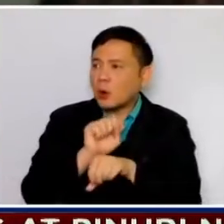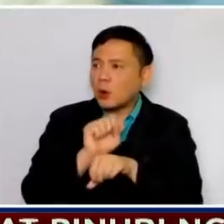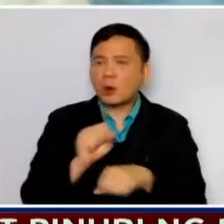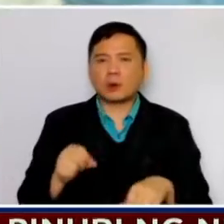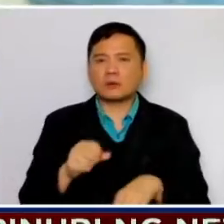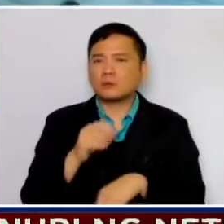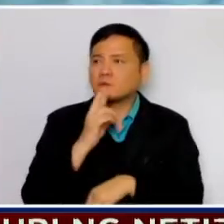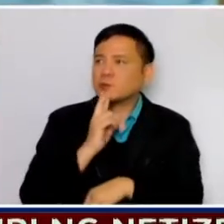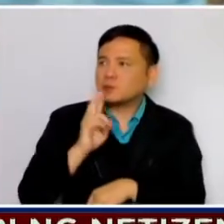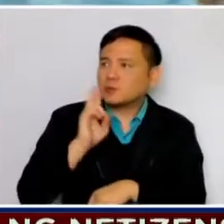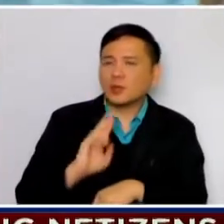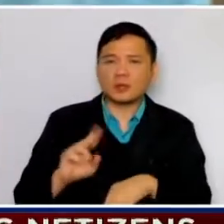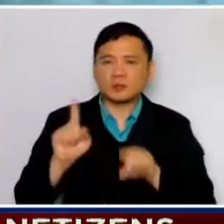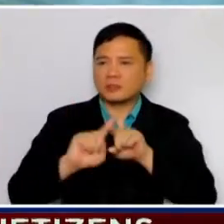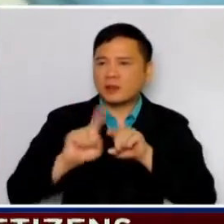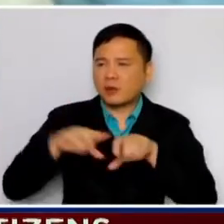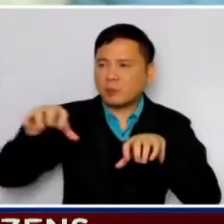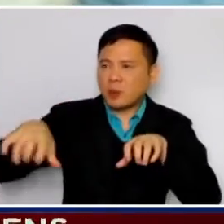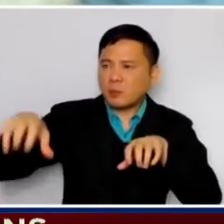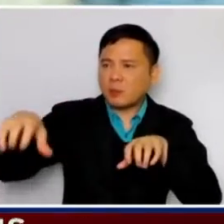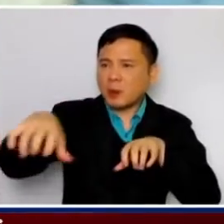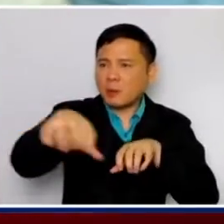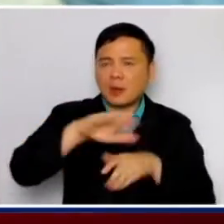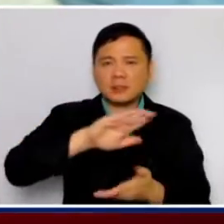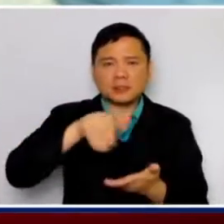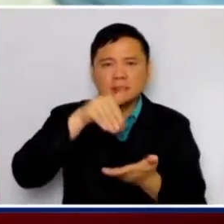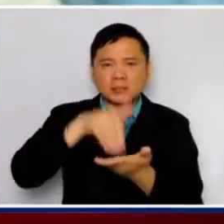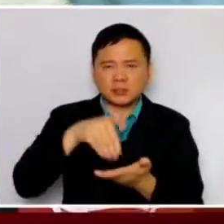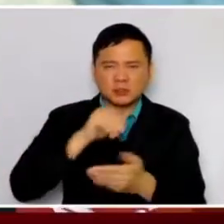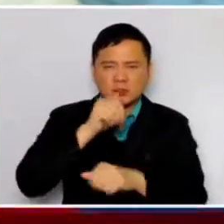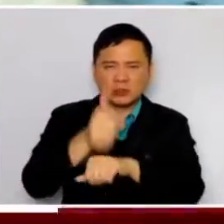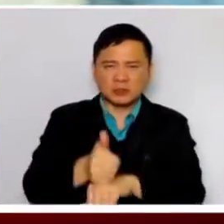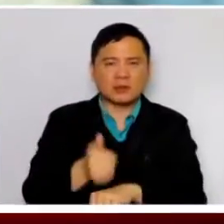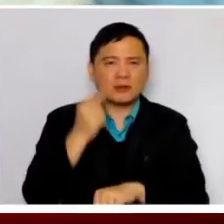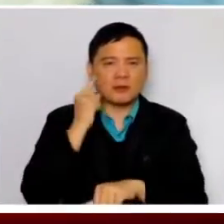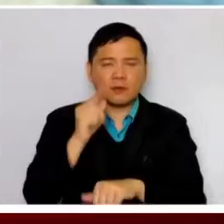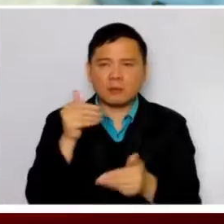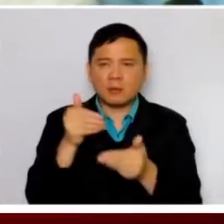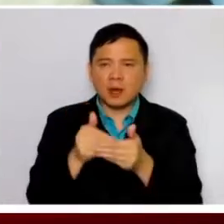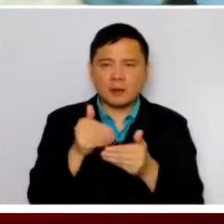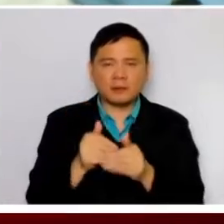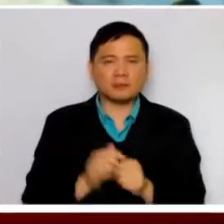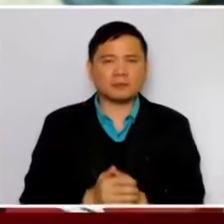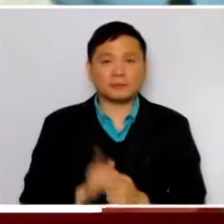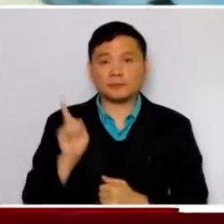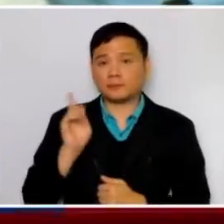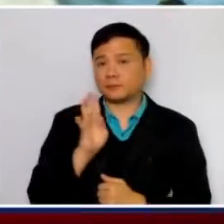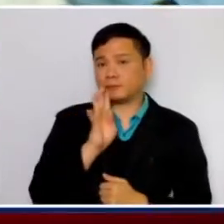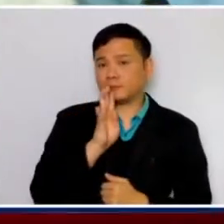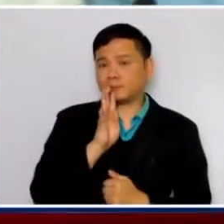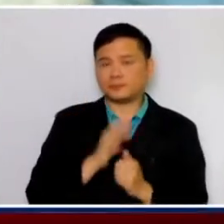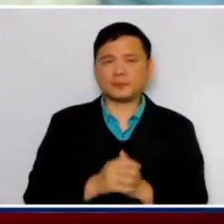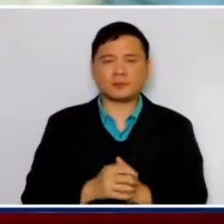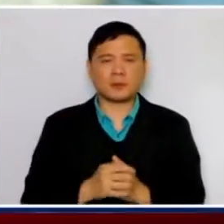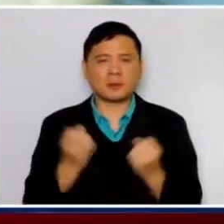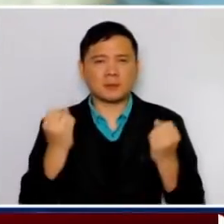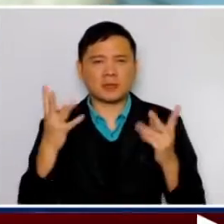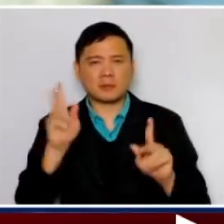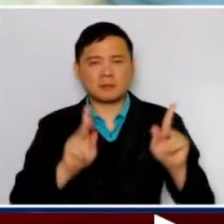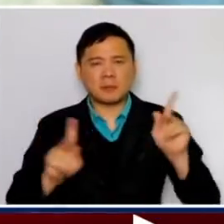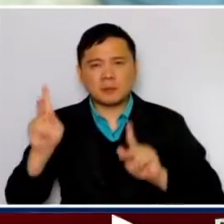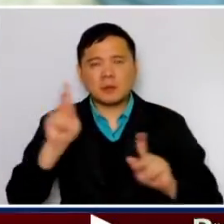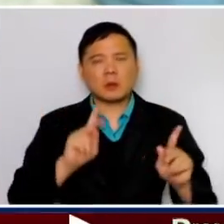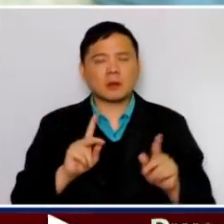klinika. May complacency ang mga tao lang ang tingin namin, ano, na dahil nga, of course,